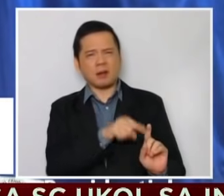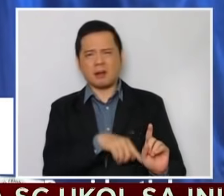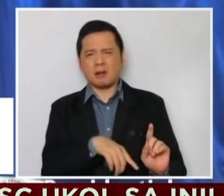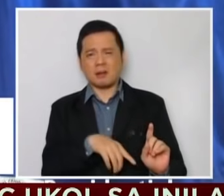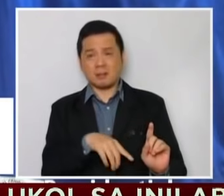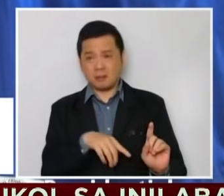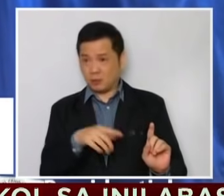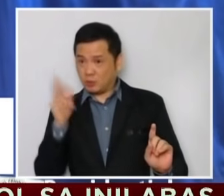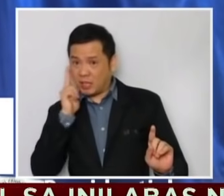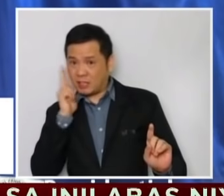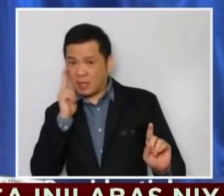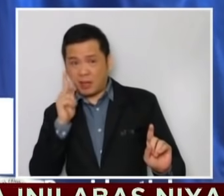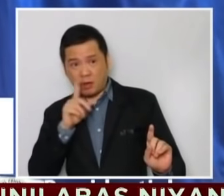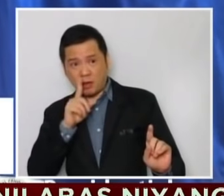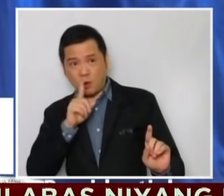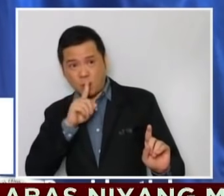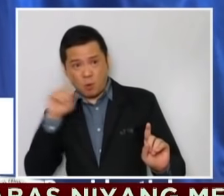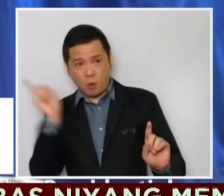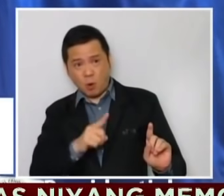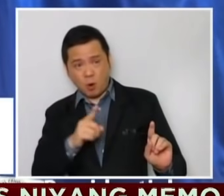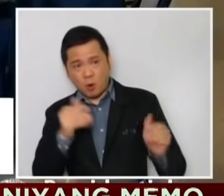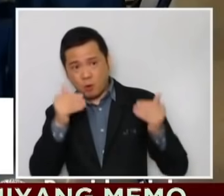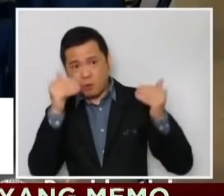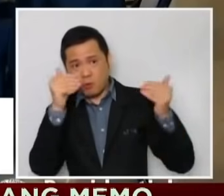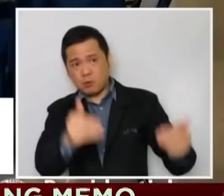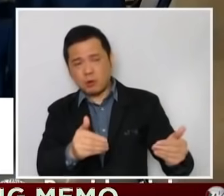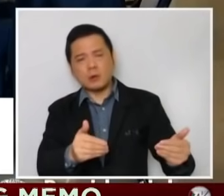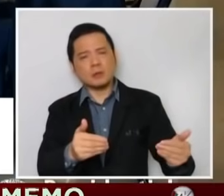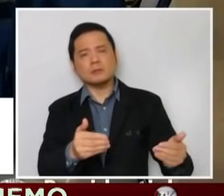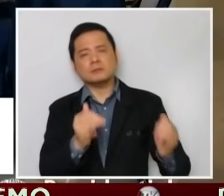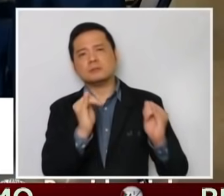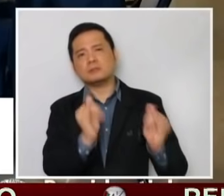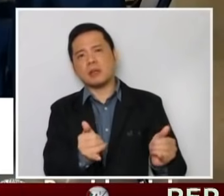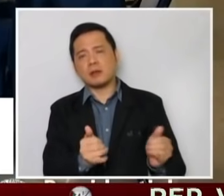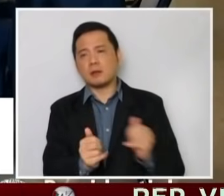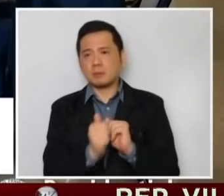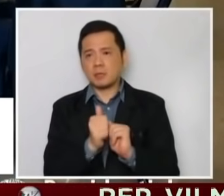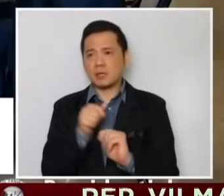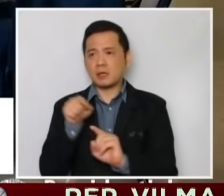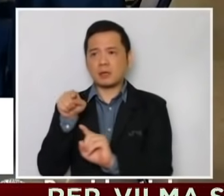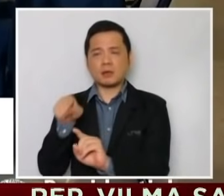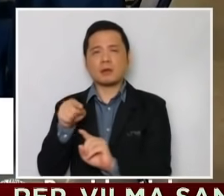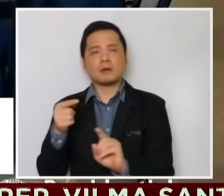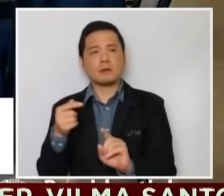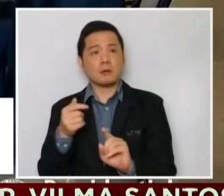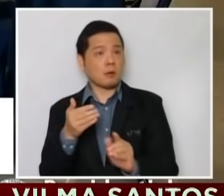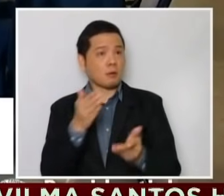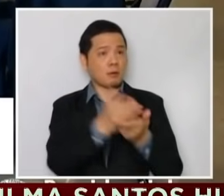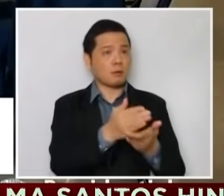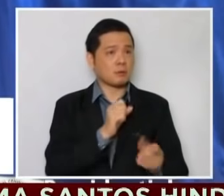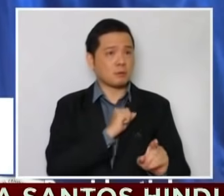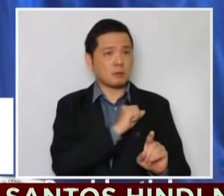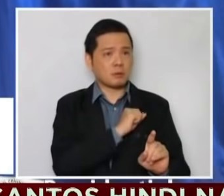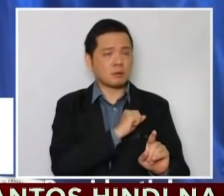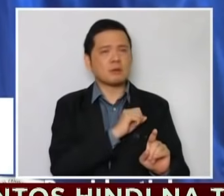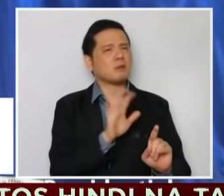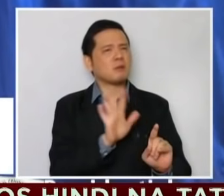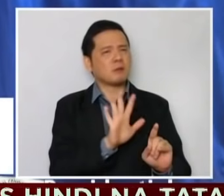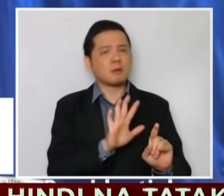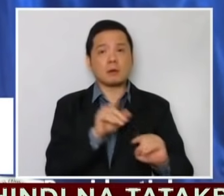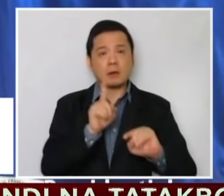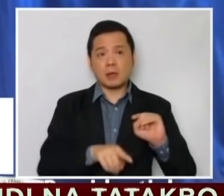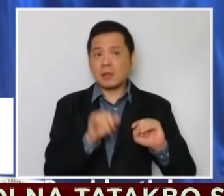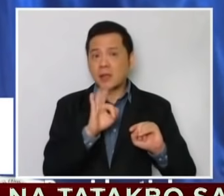babawiin ang ibinabang memo at hinamon na lamang sila na ituloy ang banta na pagdulog sa Korte Suprema. I want it